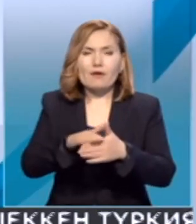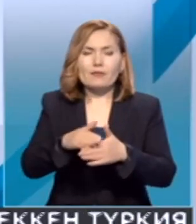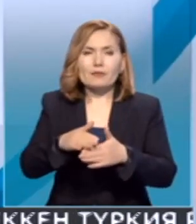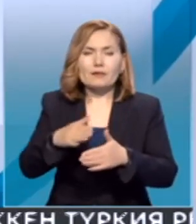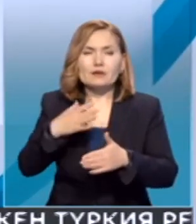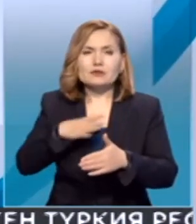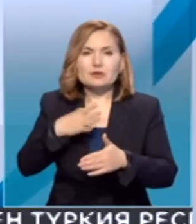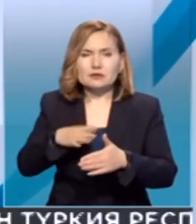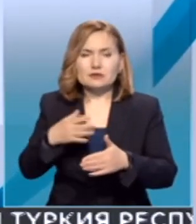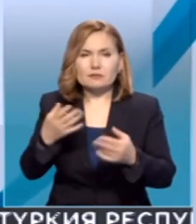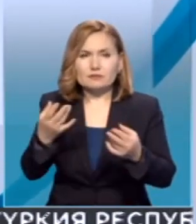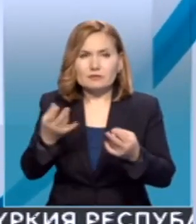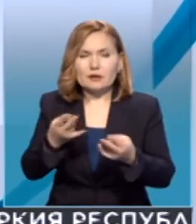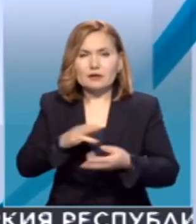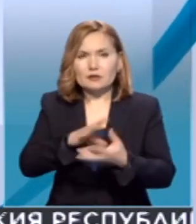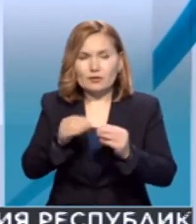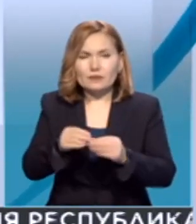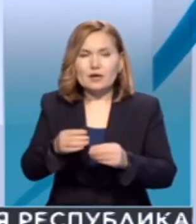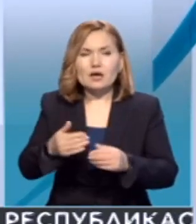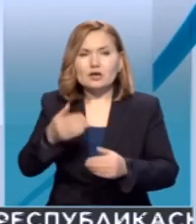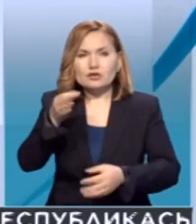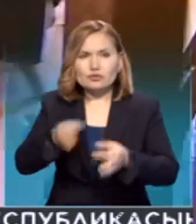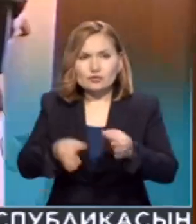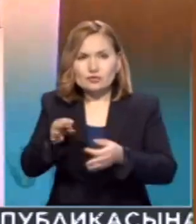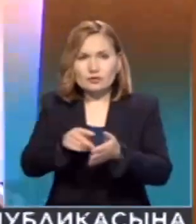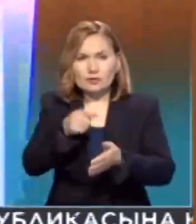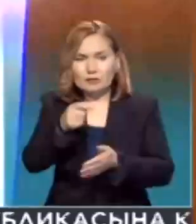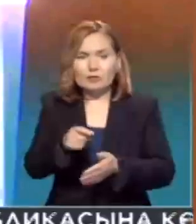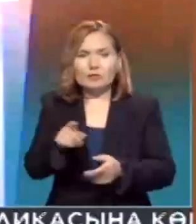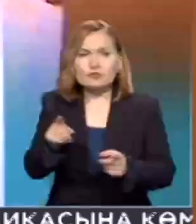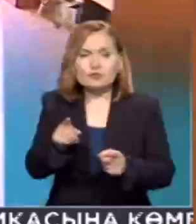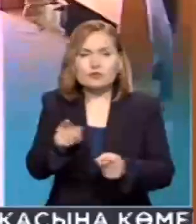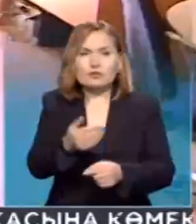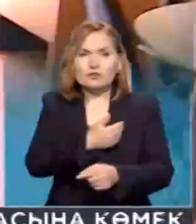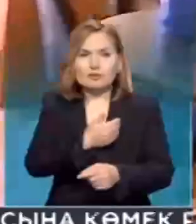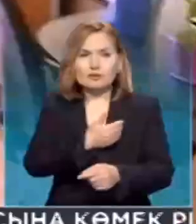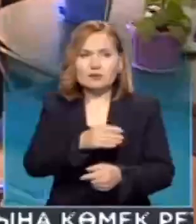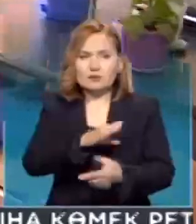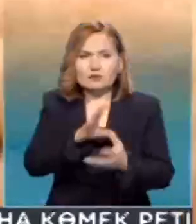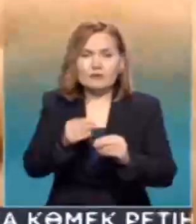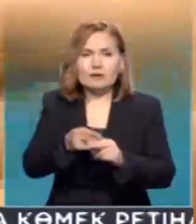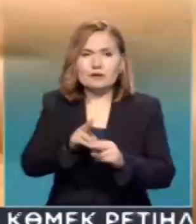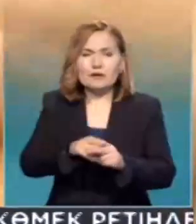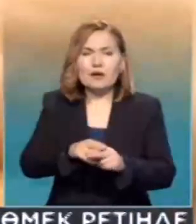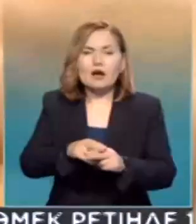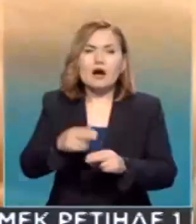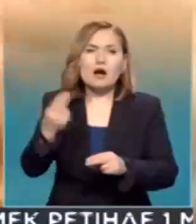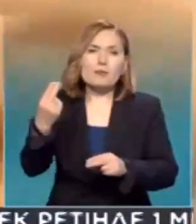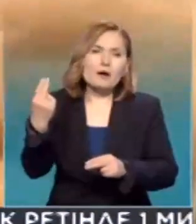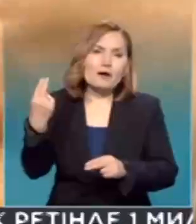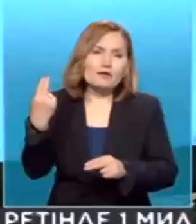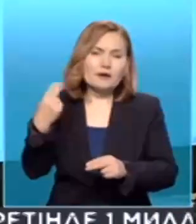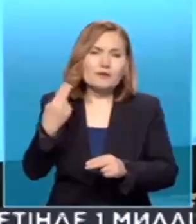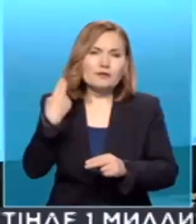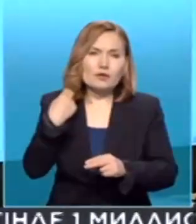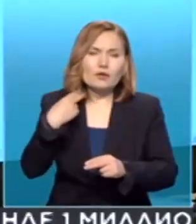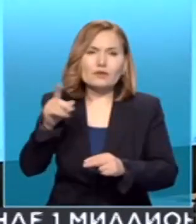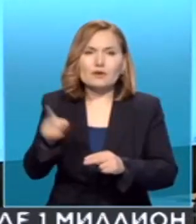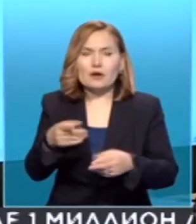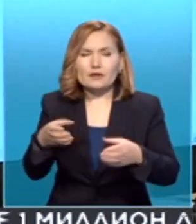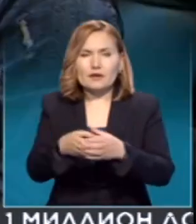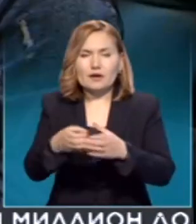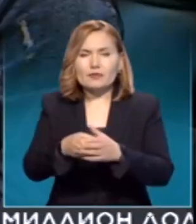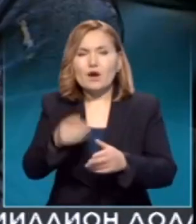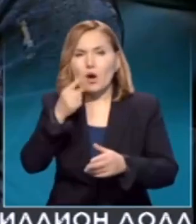Аплатаң төле, сосын айтамын мен саған фамилиям. Сосын сотқа бересің ба? Несін өзім біл. Борышкерді жерден алып жерге салып жатқан коллекторлық компания қызметкері ер адамның